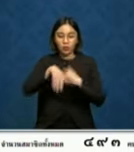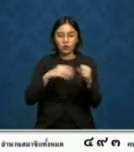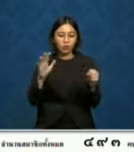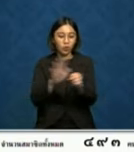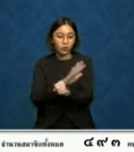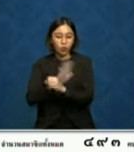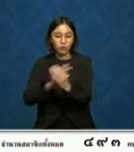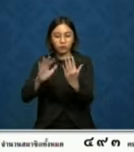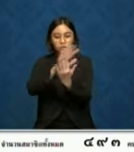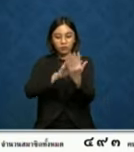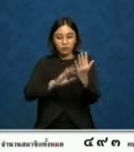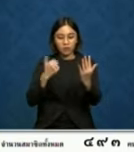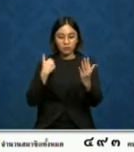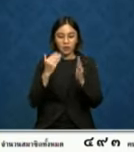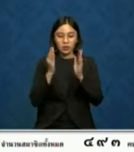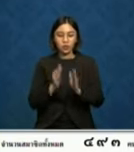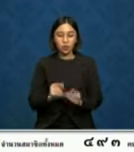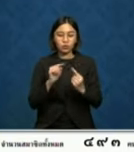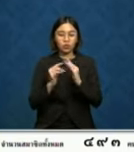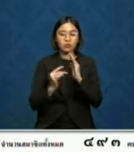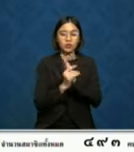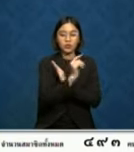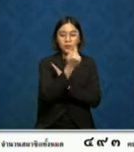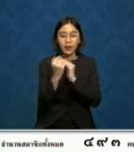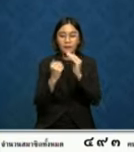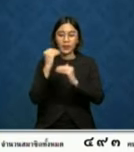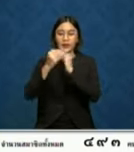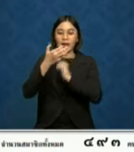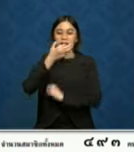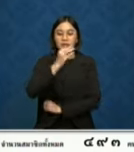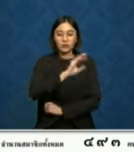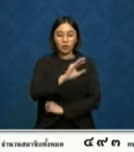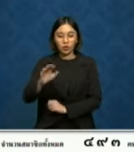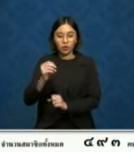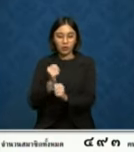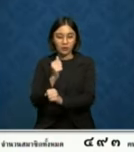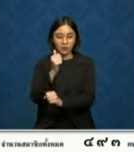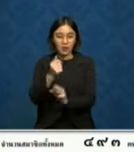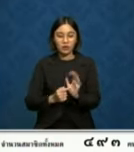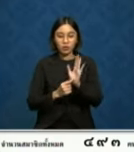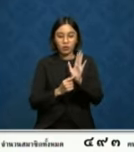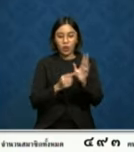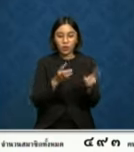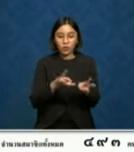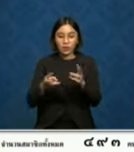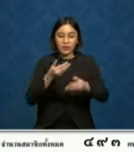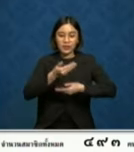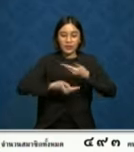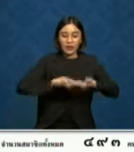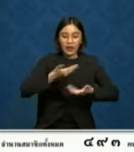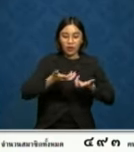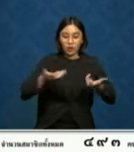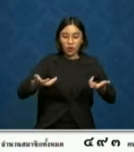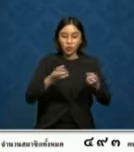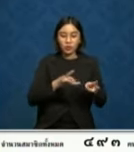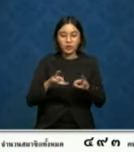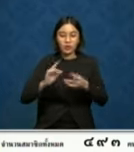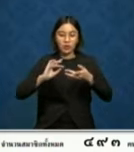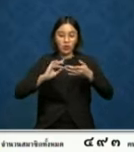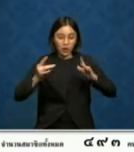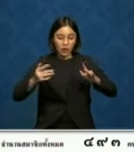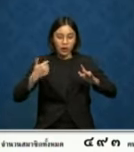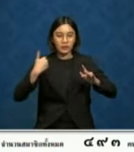หลายพื้นที่ทำให้คนใช้เทคโนโลยีพัฒนาอาชีพตัวเองได้มากขึ้นเช่นมีช่องทางขายสินค้าผ่านช่องทาง